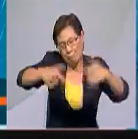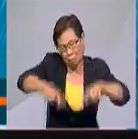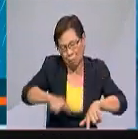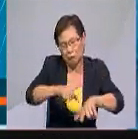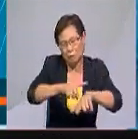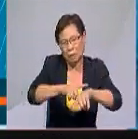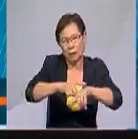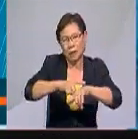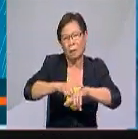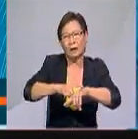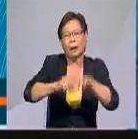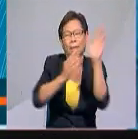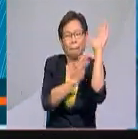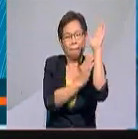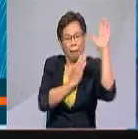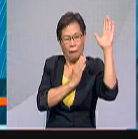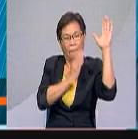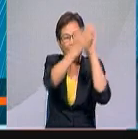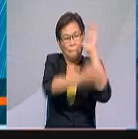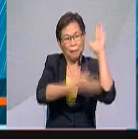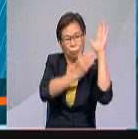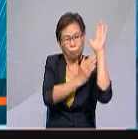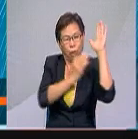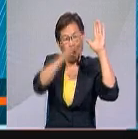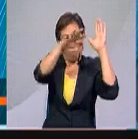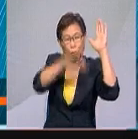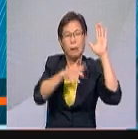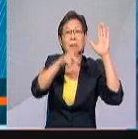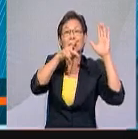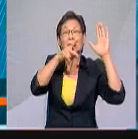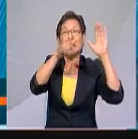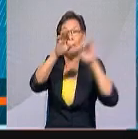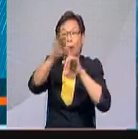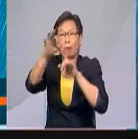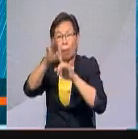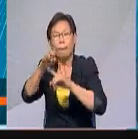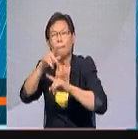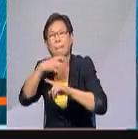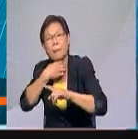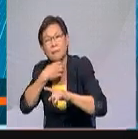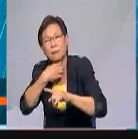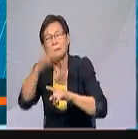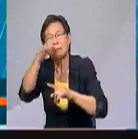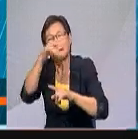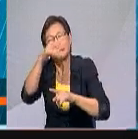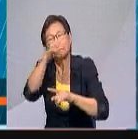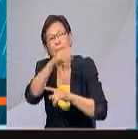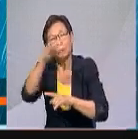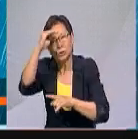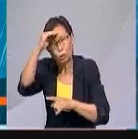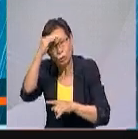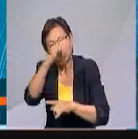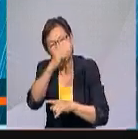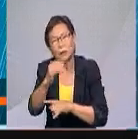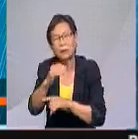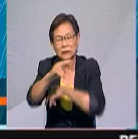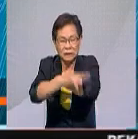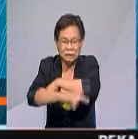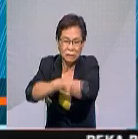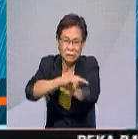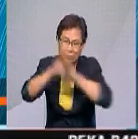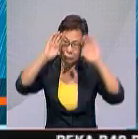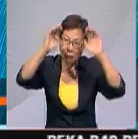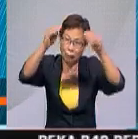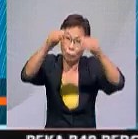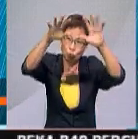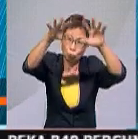berlaku di pantai barat semenanjung Malaysia daripada negeri Kedah, Pulau Pinang, Perak, Melaka, Johor dan juga di negeri